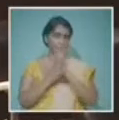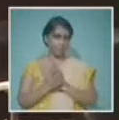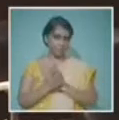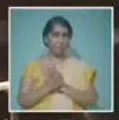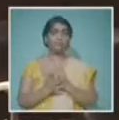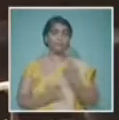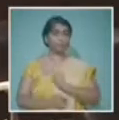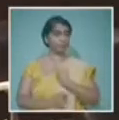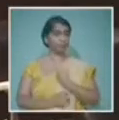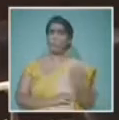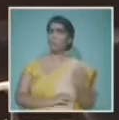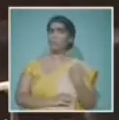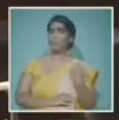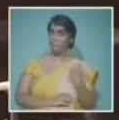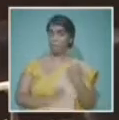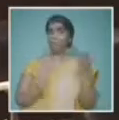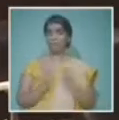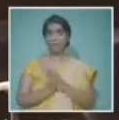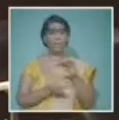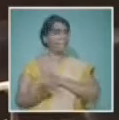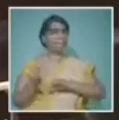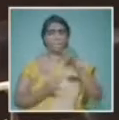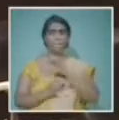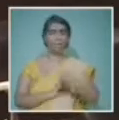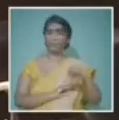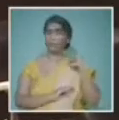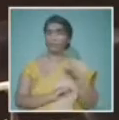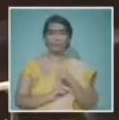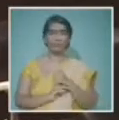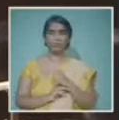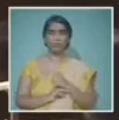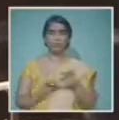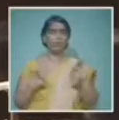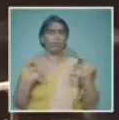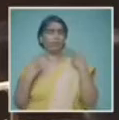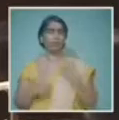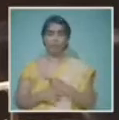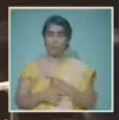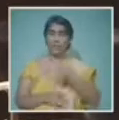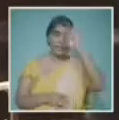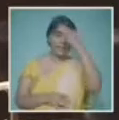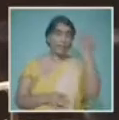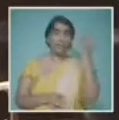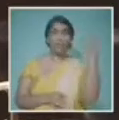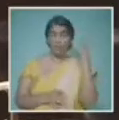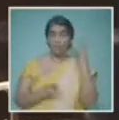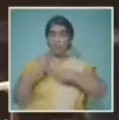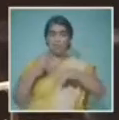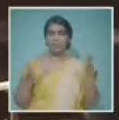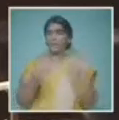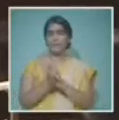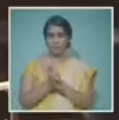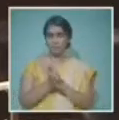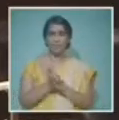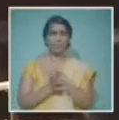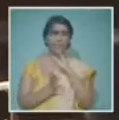ඒක ඒකාධිපති බලතල වලින් සමන්විතයි, ඒක ප්‍රජාතන්ත්‍රවාදය ශක්තිමත් කරනවට දුර්වල කරනවා, ඒක සිංහල දෙමළ මුස්ලිම් ජනය අතර සමගිය ආරක්ෂා